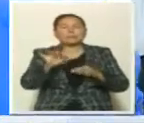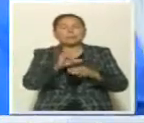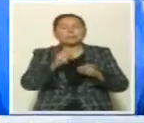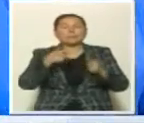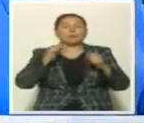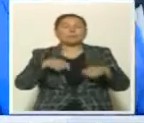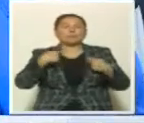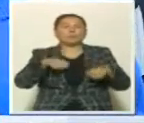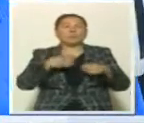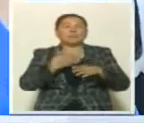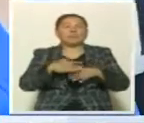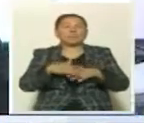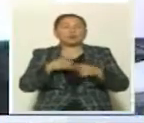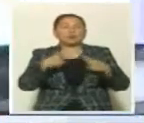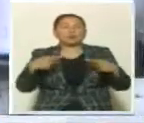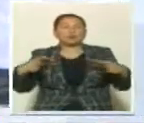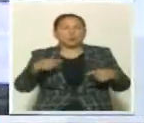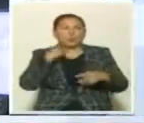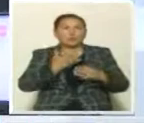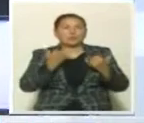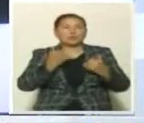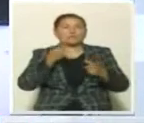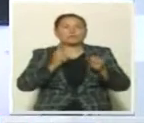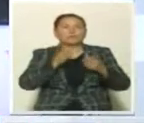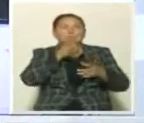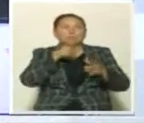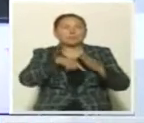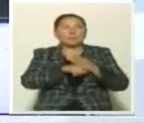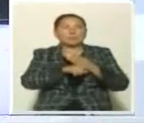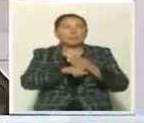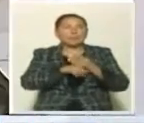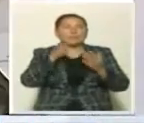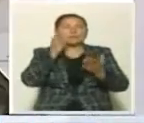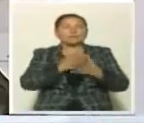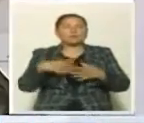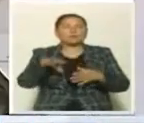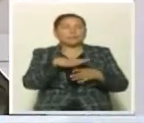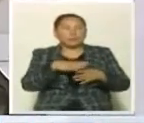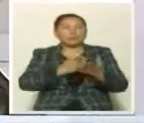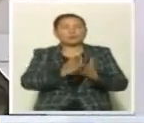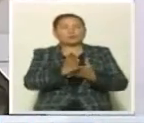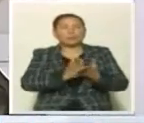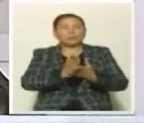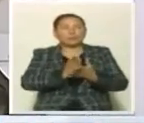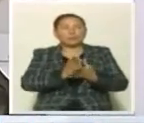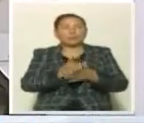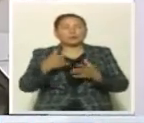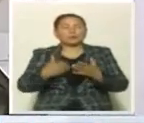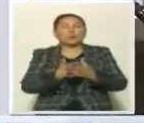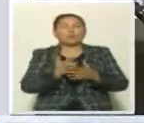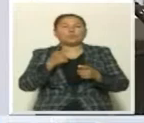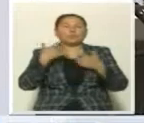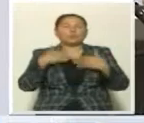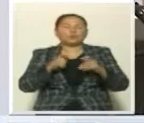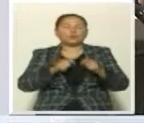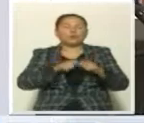возможностью продавать в рассрочку и многое другое. В настоящее время холдинг оцифровывает все имеющиеся продукты, услуги и создает новые уже по